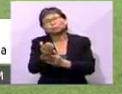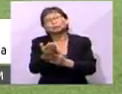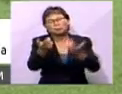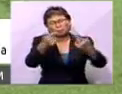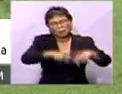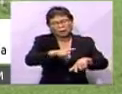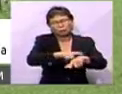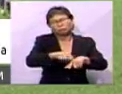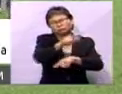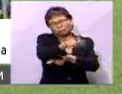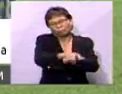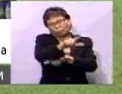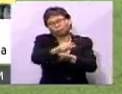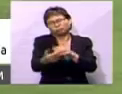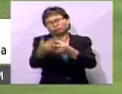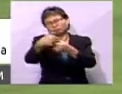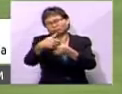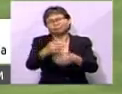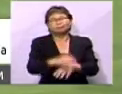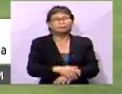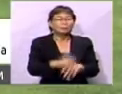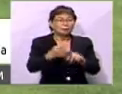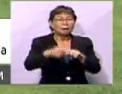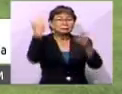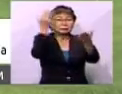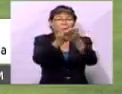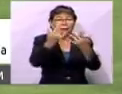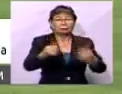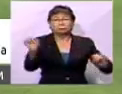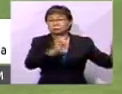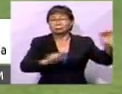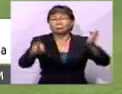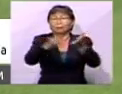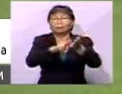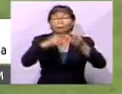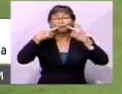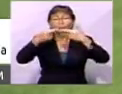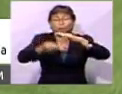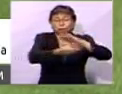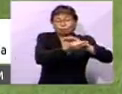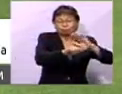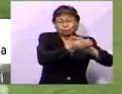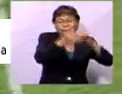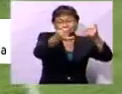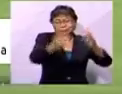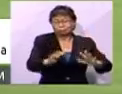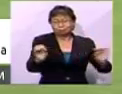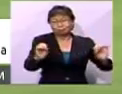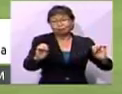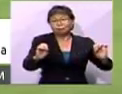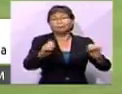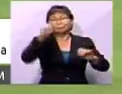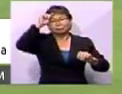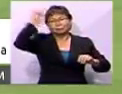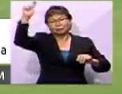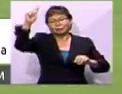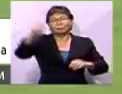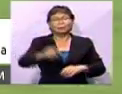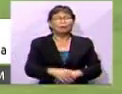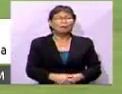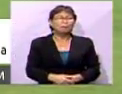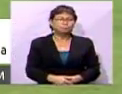mereka yang terlibat. Walau bagaimanapun, setakat ini tiada laporan rasuah dalam kalangan pemain Terengganu